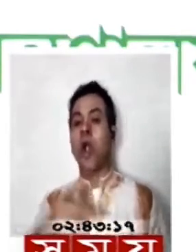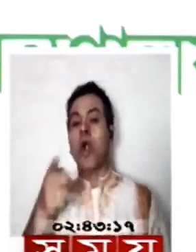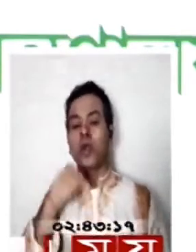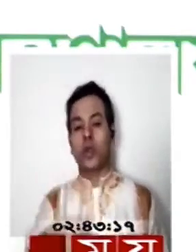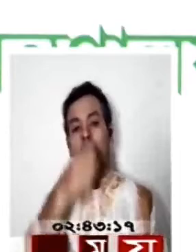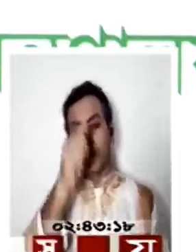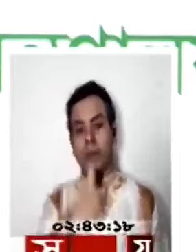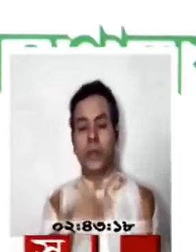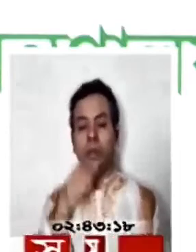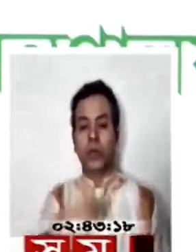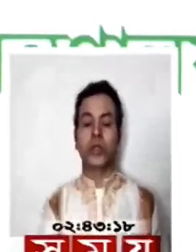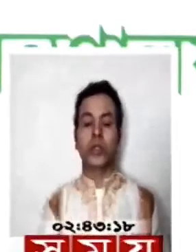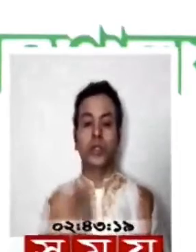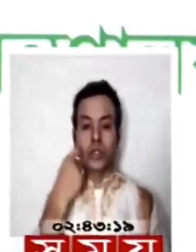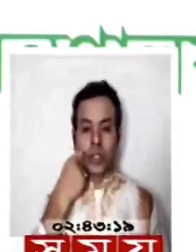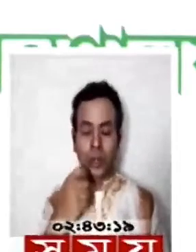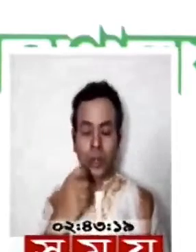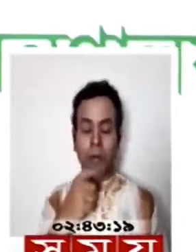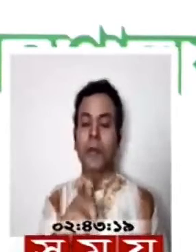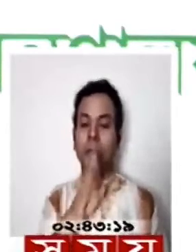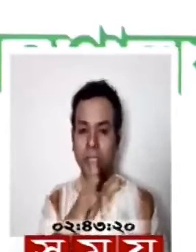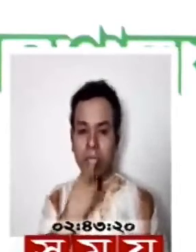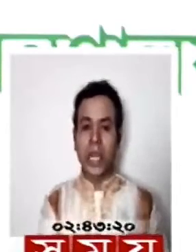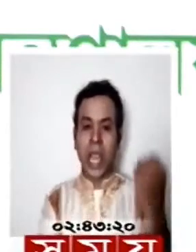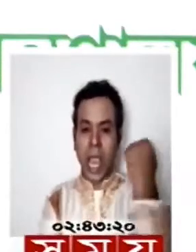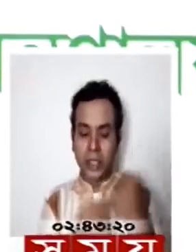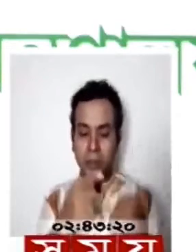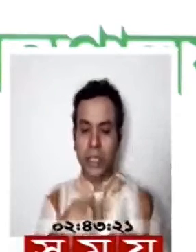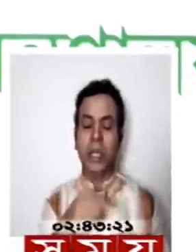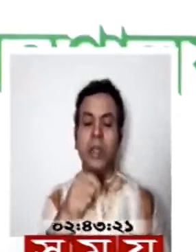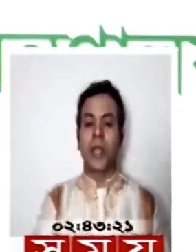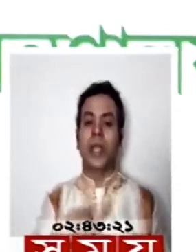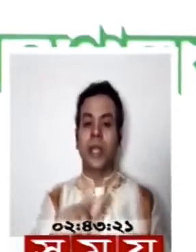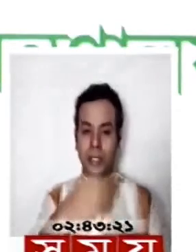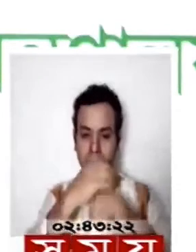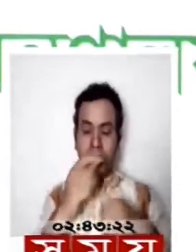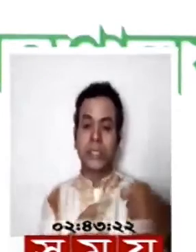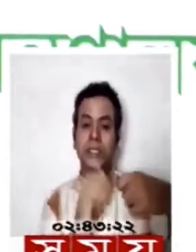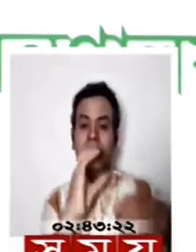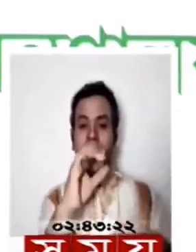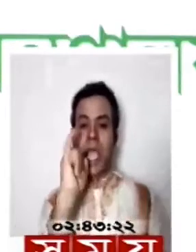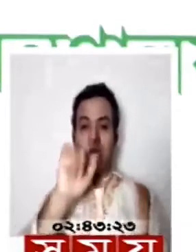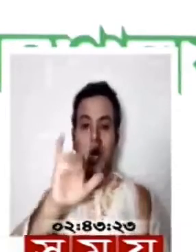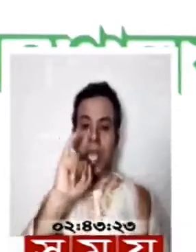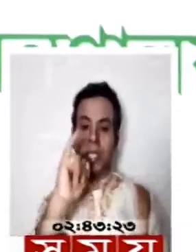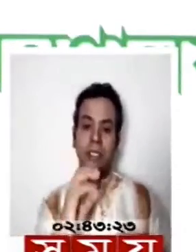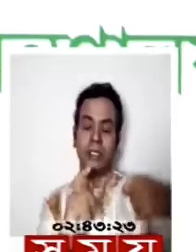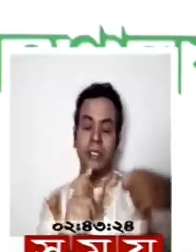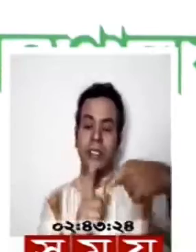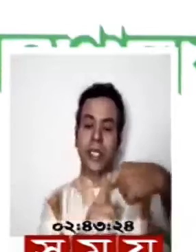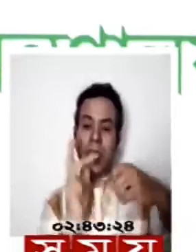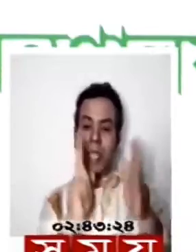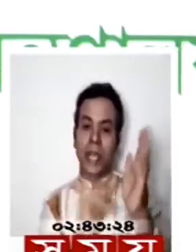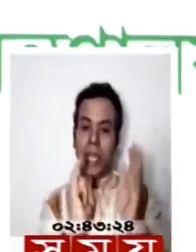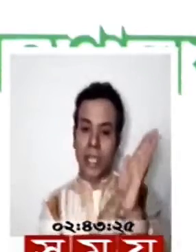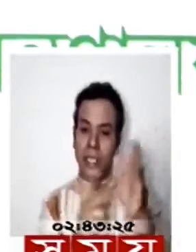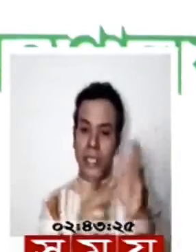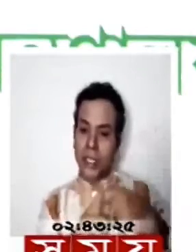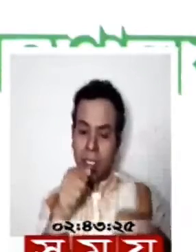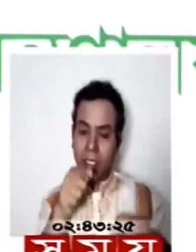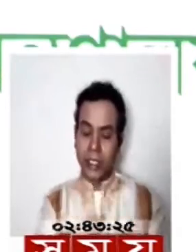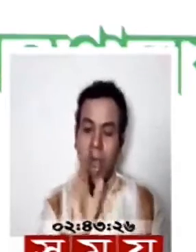এবং ক্লিনিকগুলিকে বলেছি, যেটা হলো যে ঢাকা শহরে বা অন্যান্য জায়গায় অনেক বেশি ক্লিনিক হসপিটাল, বেসরকারি ক্লিনিক এবং